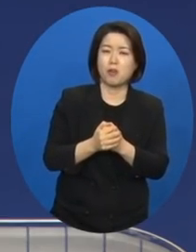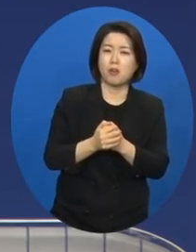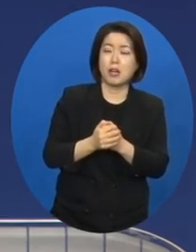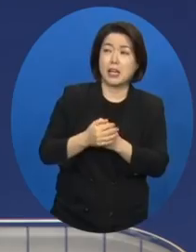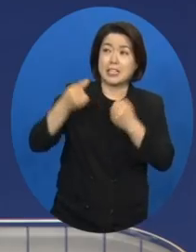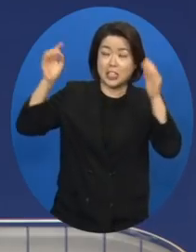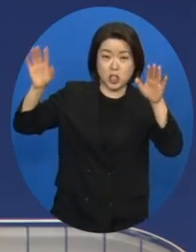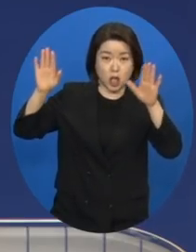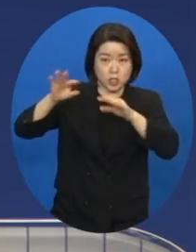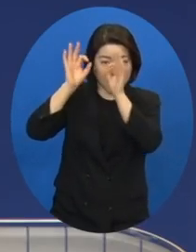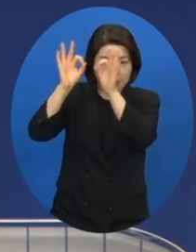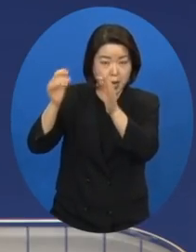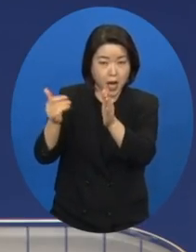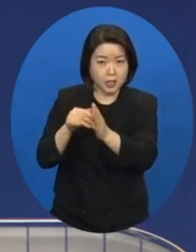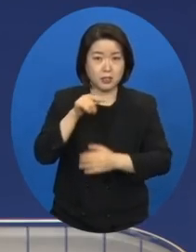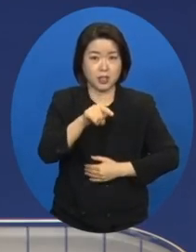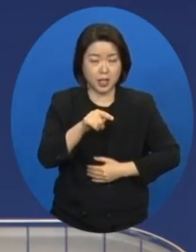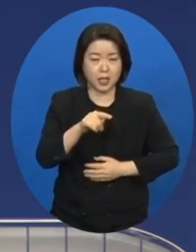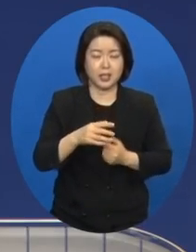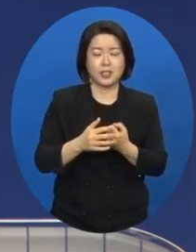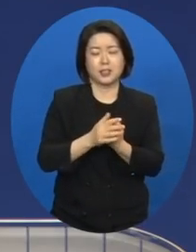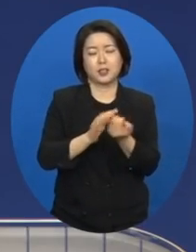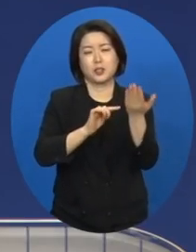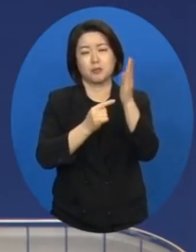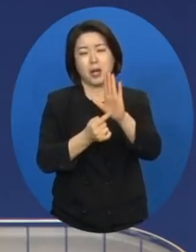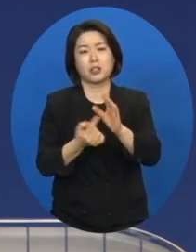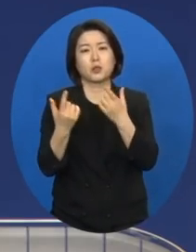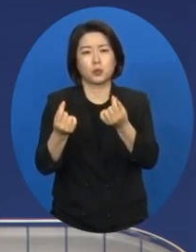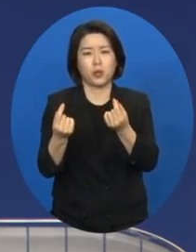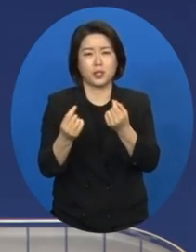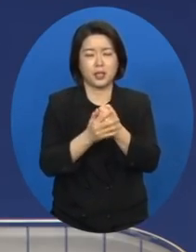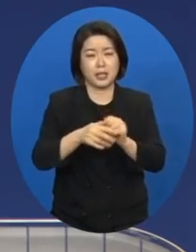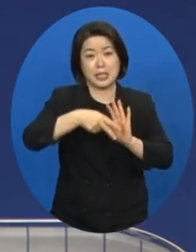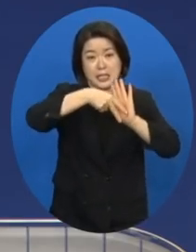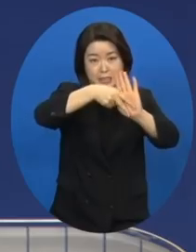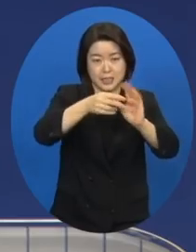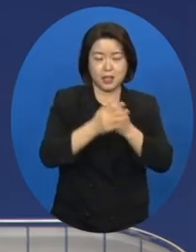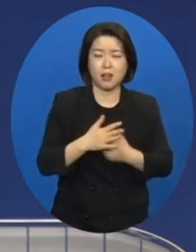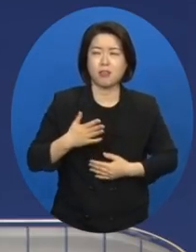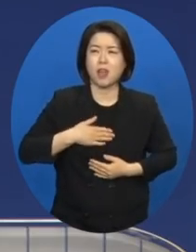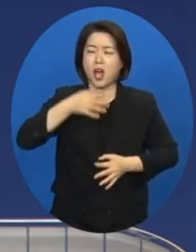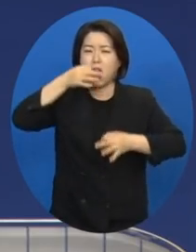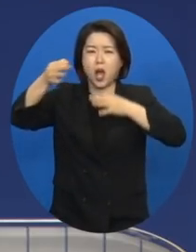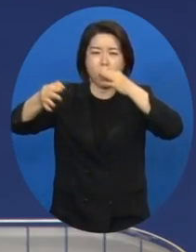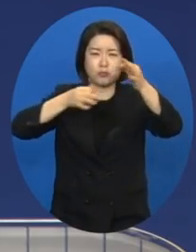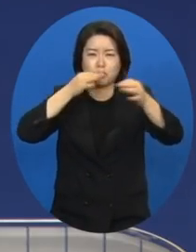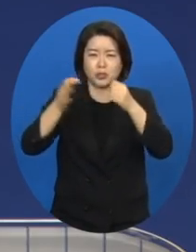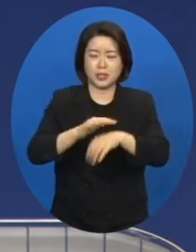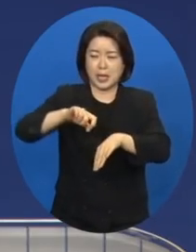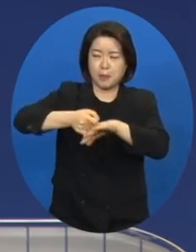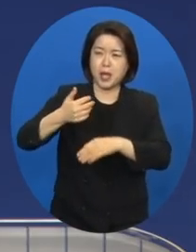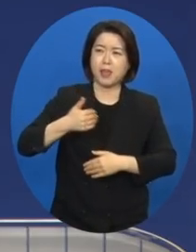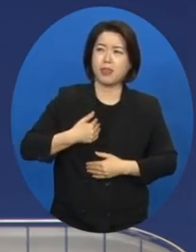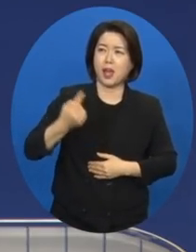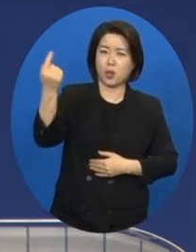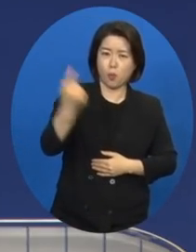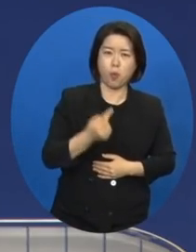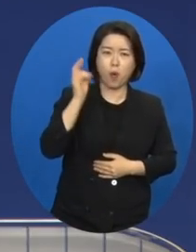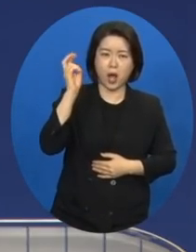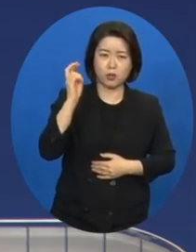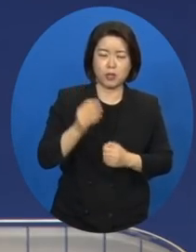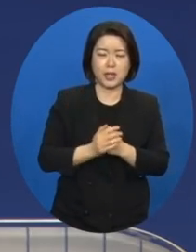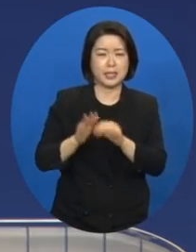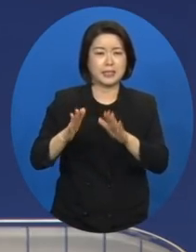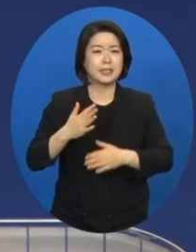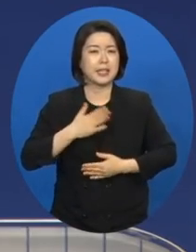같은데 그의 반응도 역시 두려움이었습니다. 6장 5절, 이사야 6장 5절에 나는 부르짖었다. 재앙이 나에게 닥치겠구나. 이제